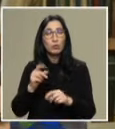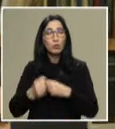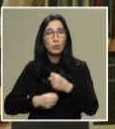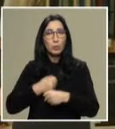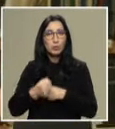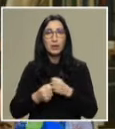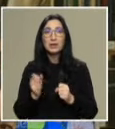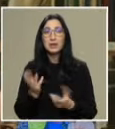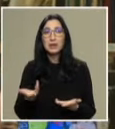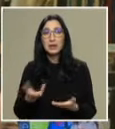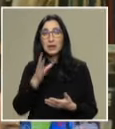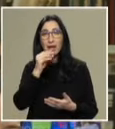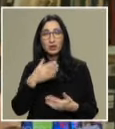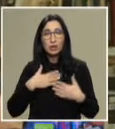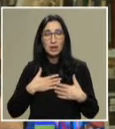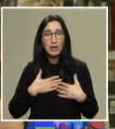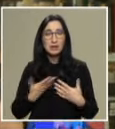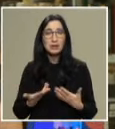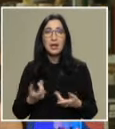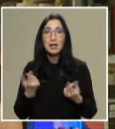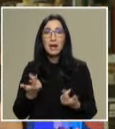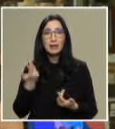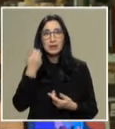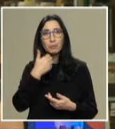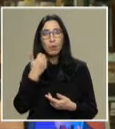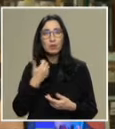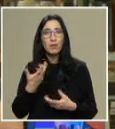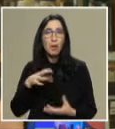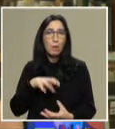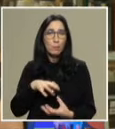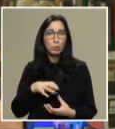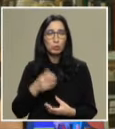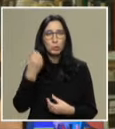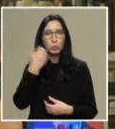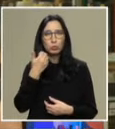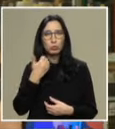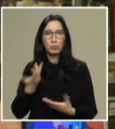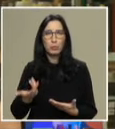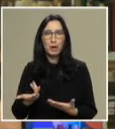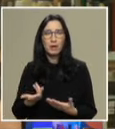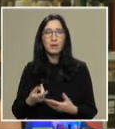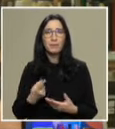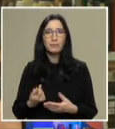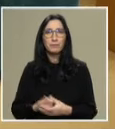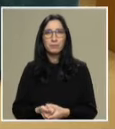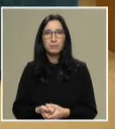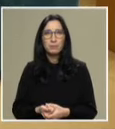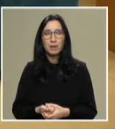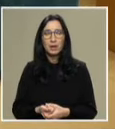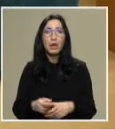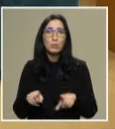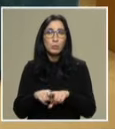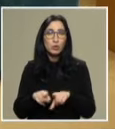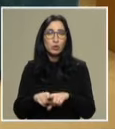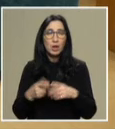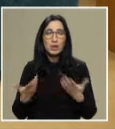да ни кажат на нас, консуматорите, как да използваме продукта по най-добрия начин, по предназначението му. По